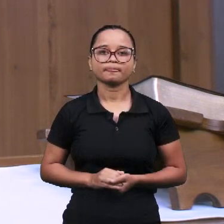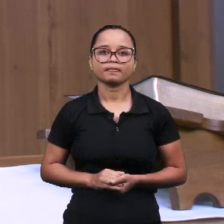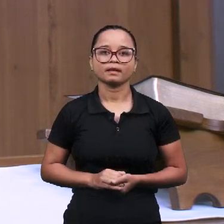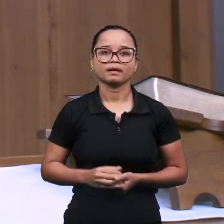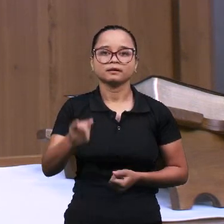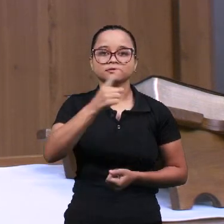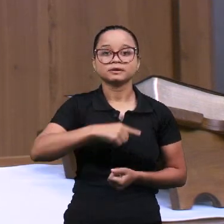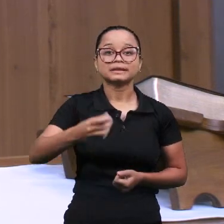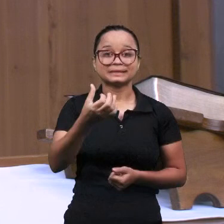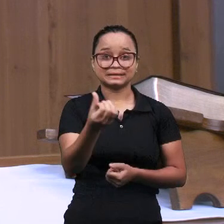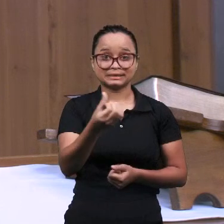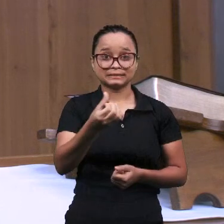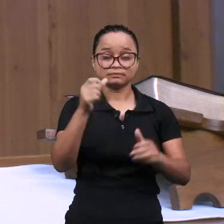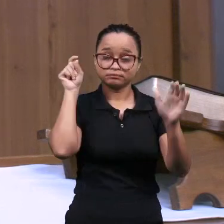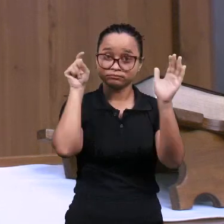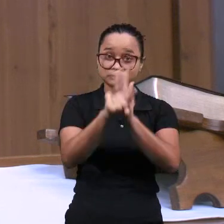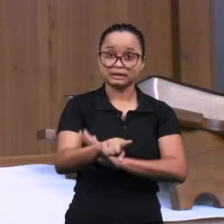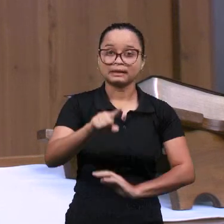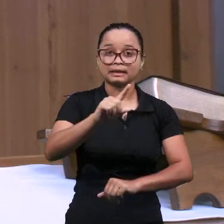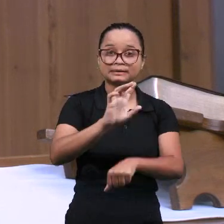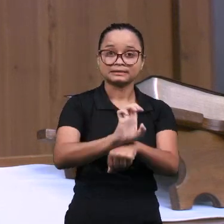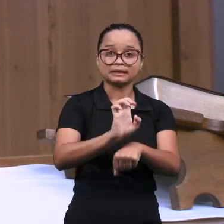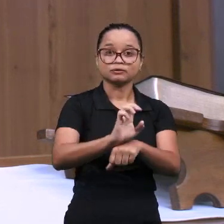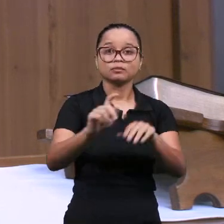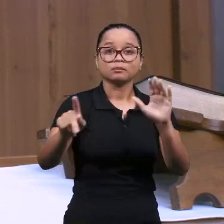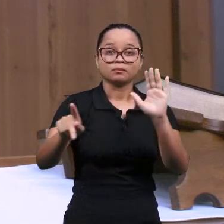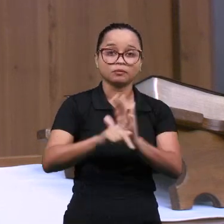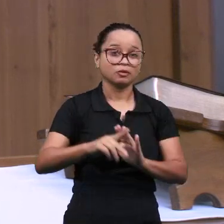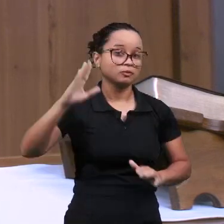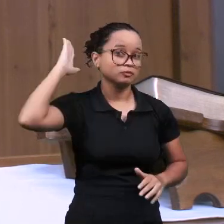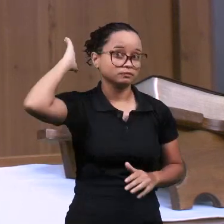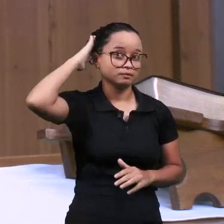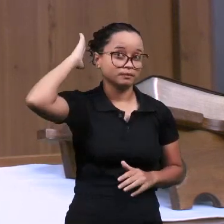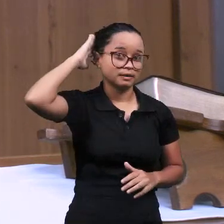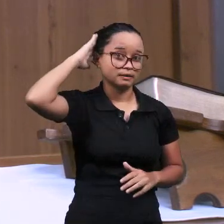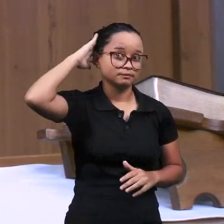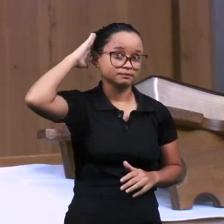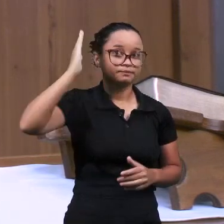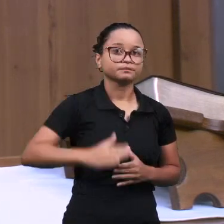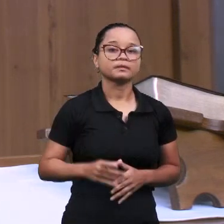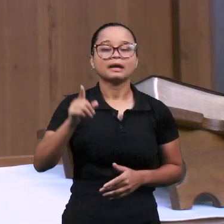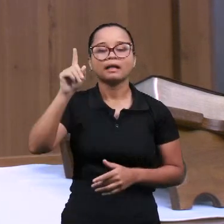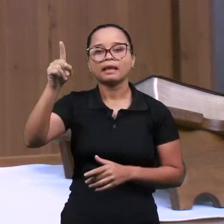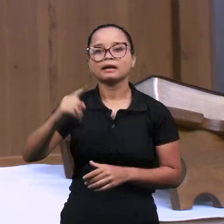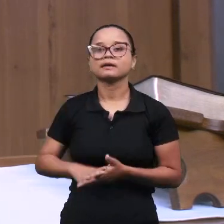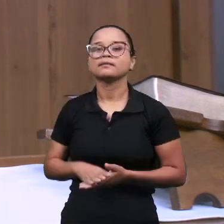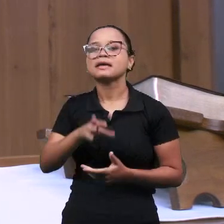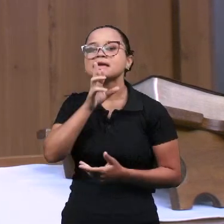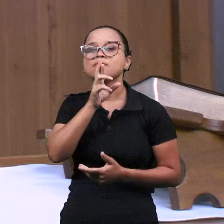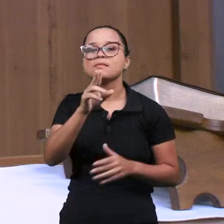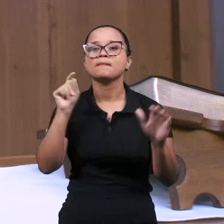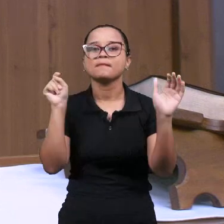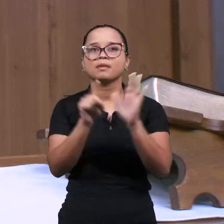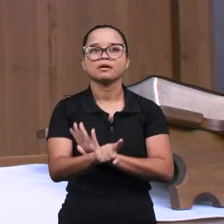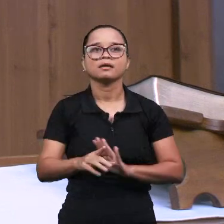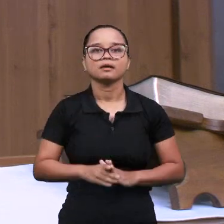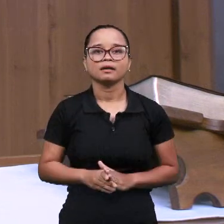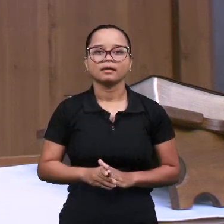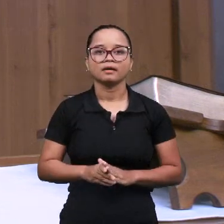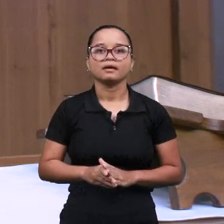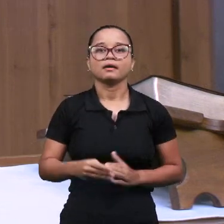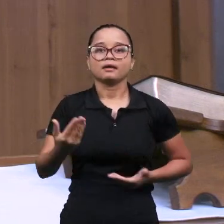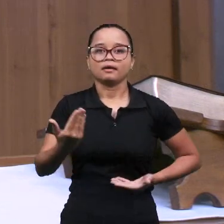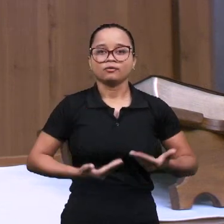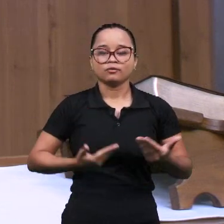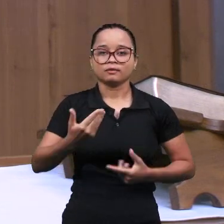Jésus. Notre sixième question va être répondue par l'état du Pará. Celui qui va nous répondre à cette question,